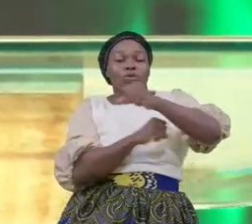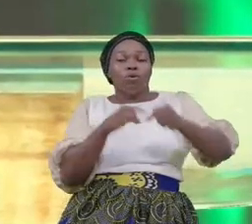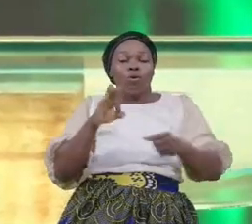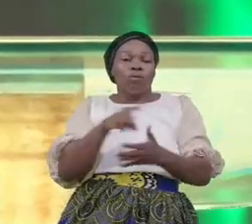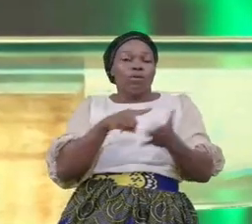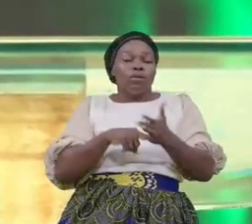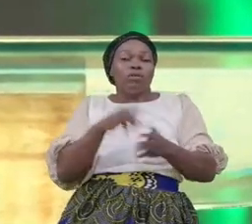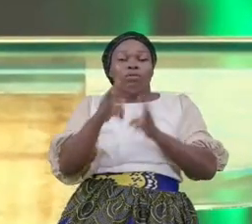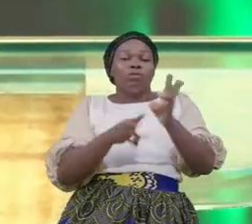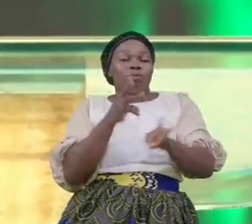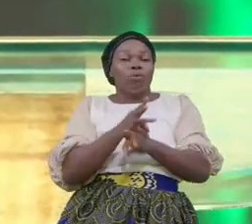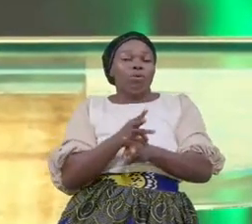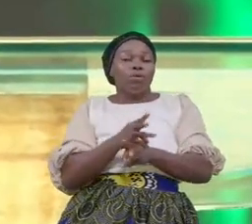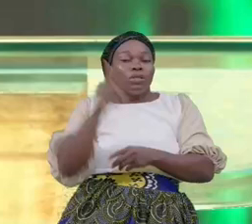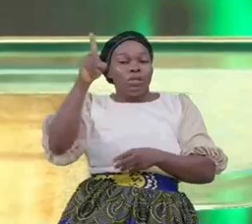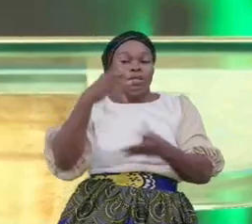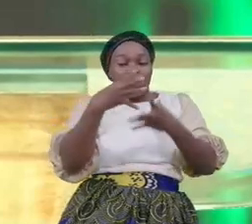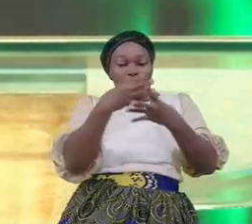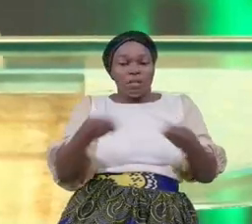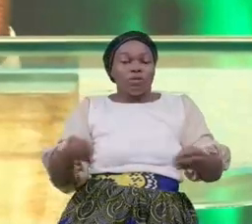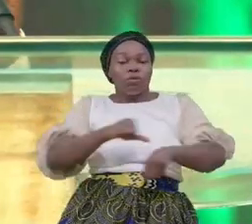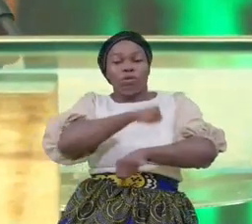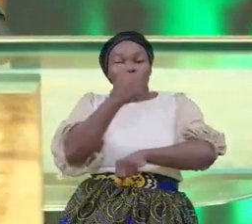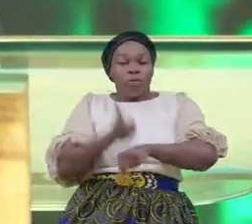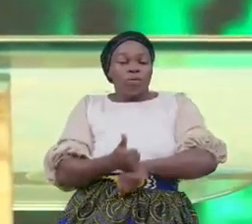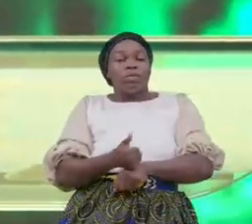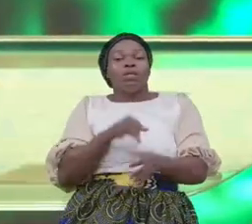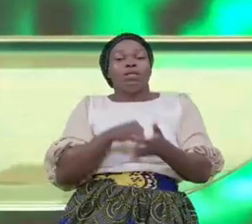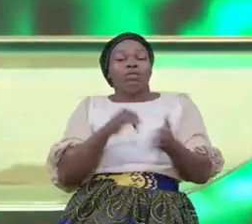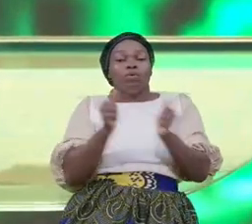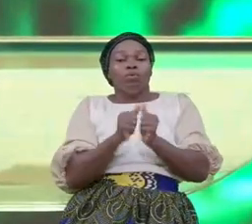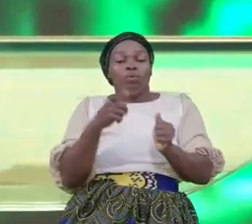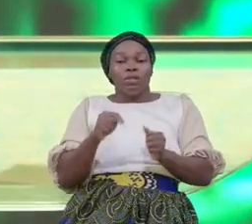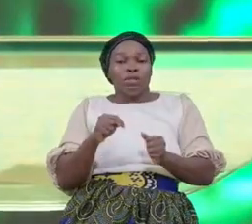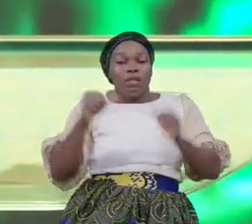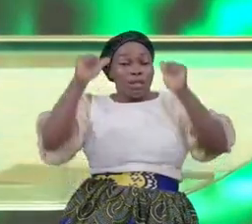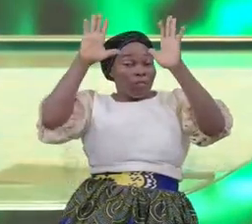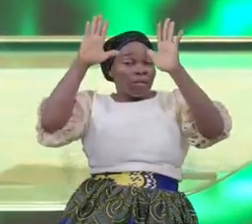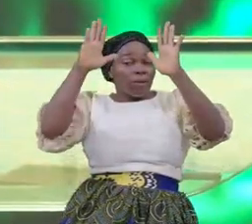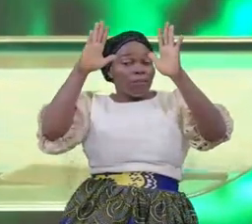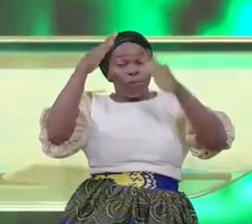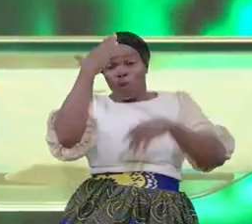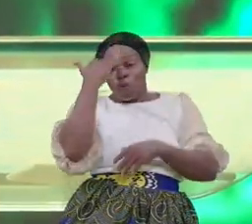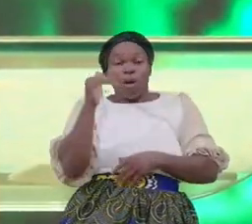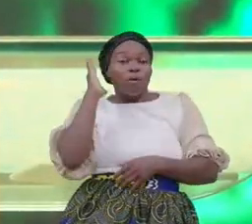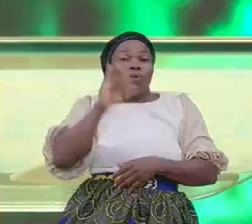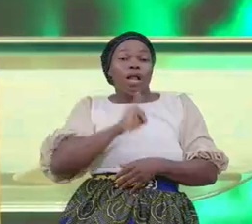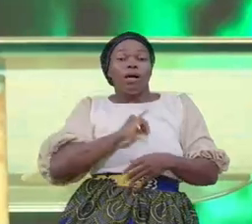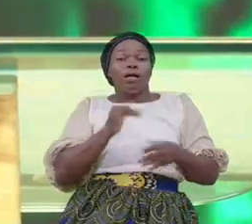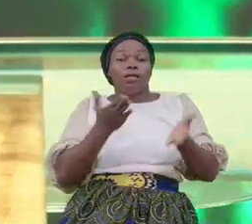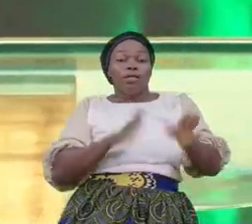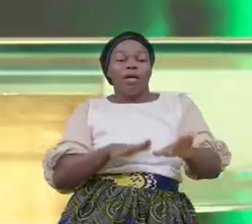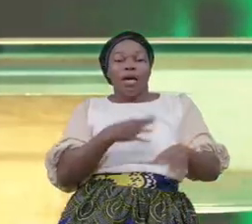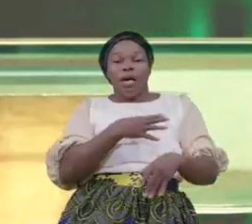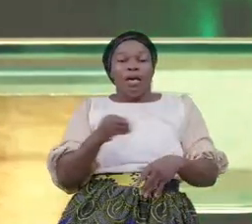Alors tout subsiste avec le Père, tout est réglé avec le Père. Pourquoi je vais dans le monde? Pourquoi je vais mourir là-bas? Pourquoi